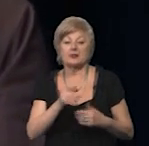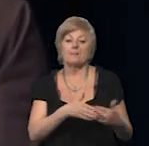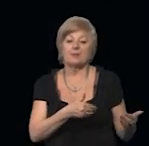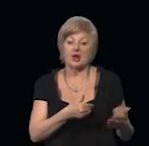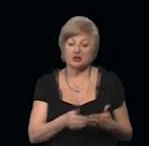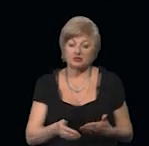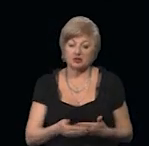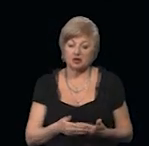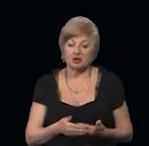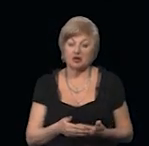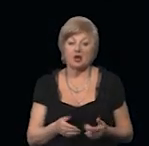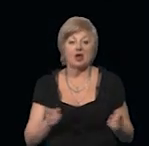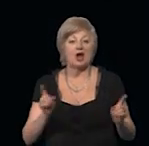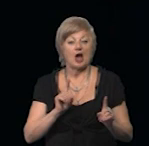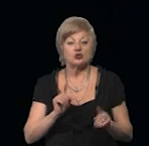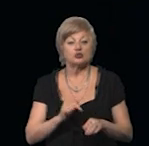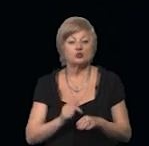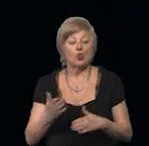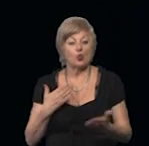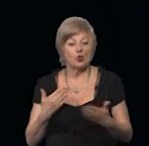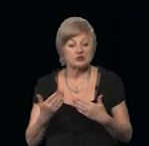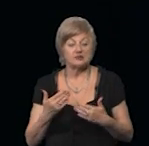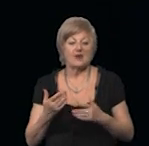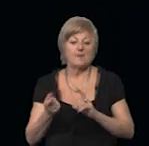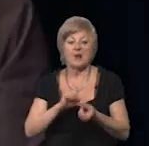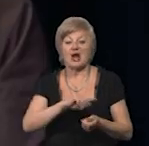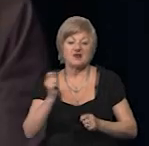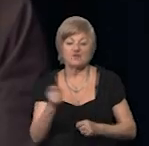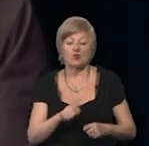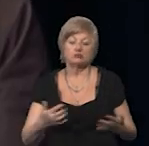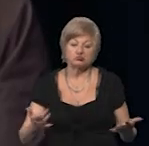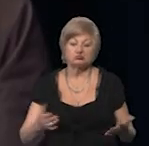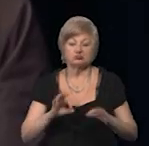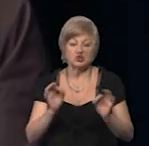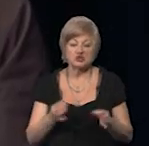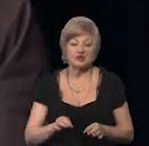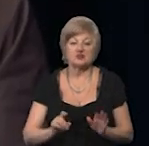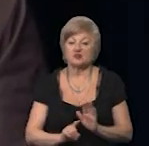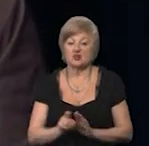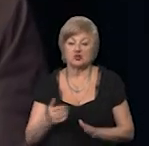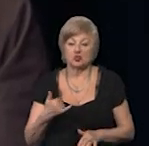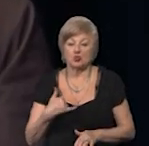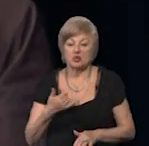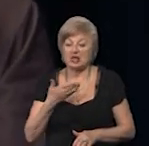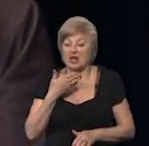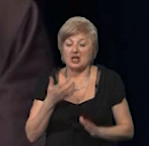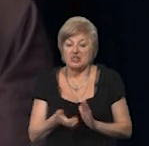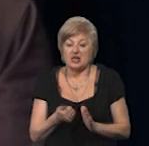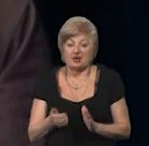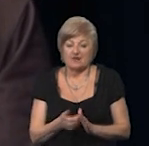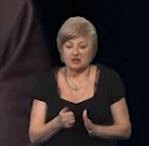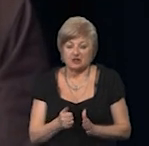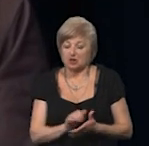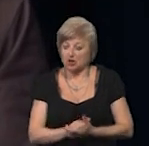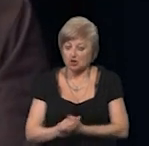може не бути. А що стосується бойового мистецтва, то спочатку виникла філософія.